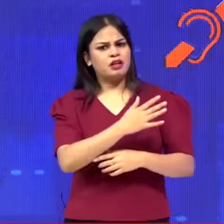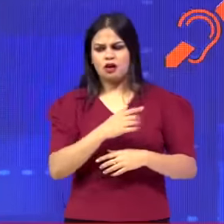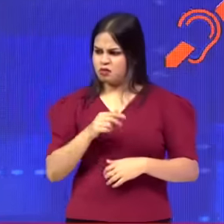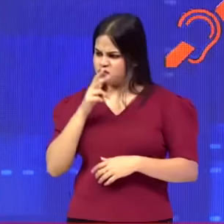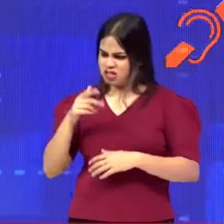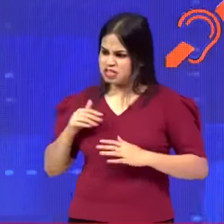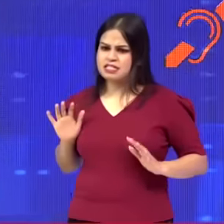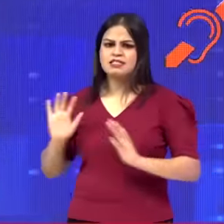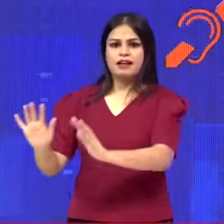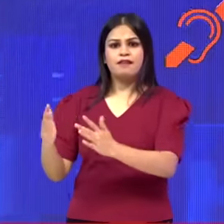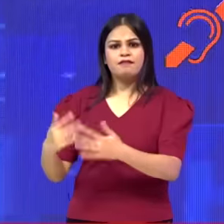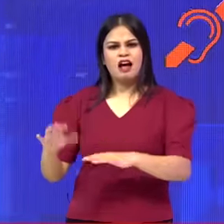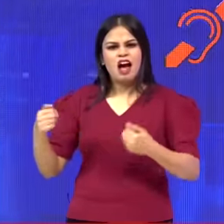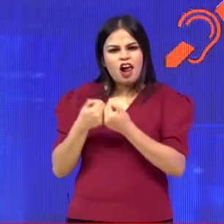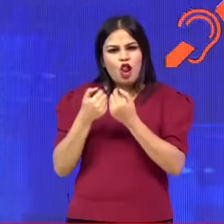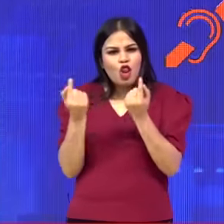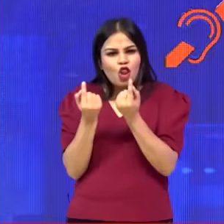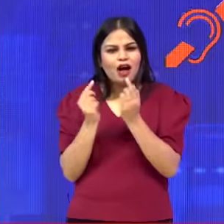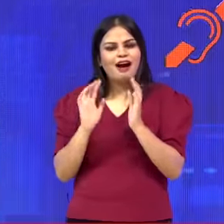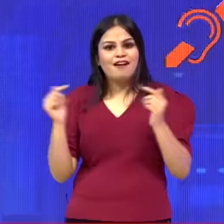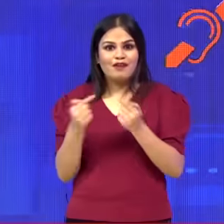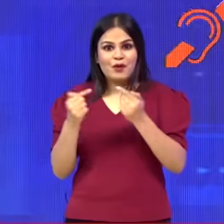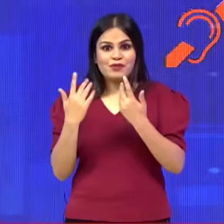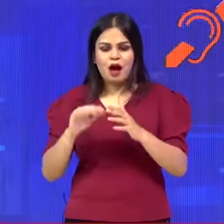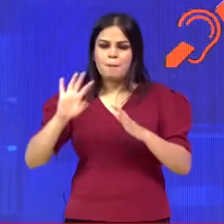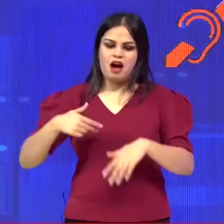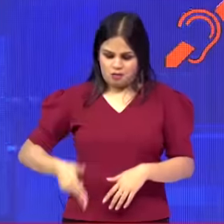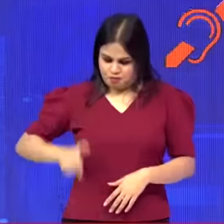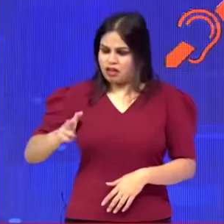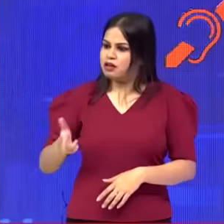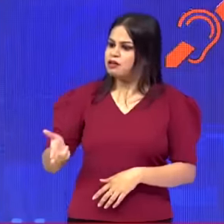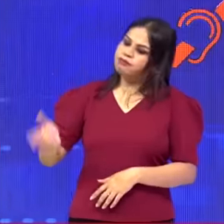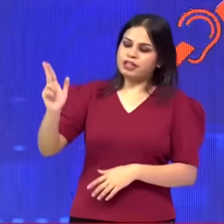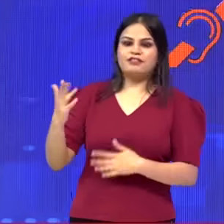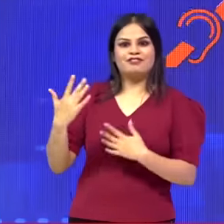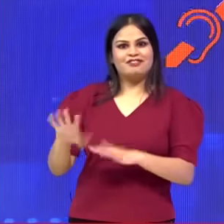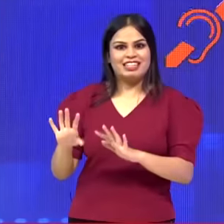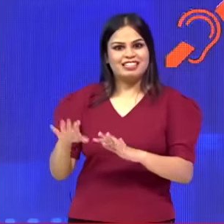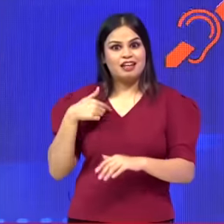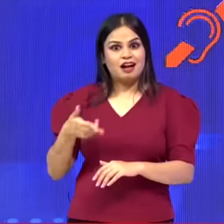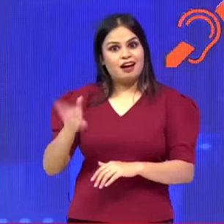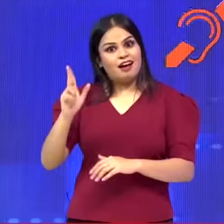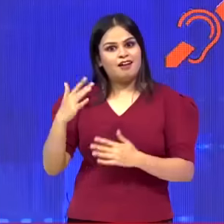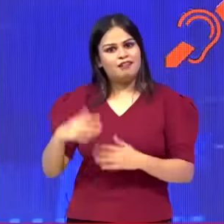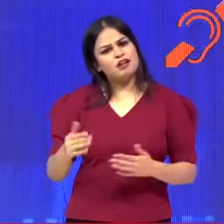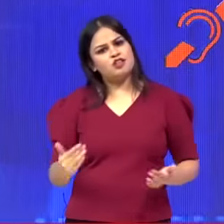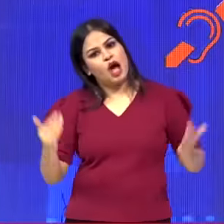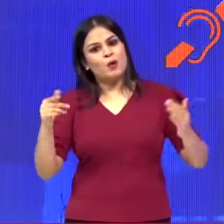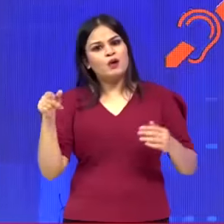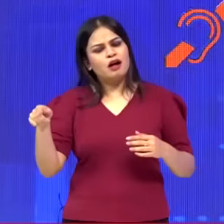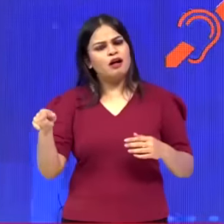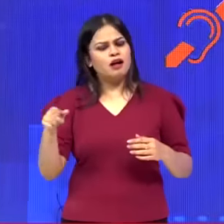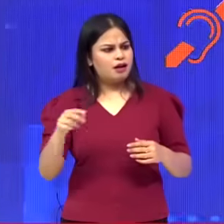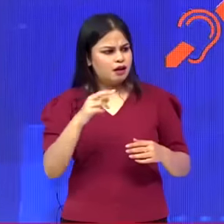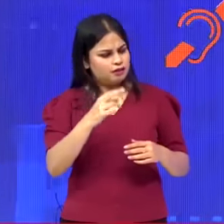मारा और एक तू तो मैं हुई और मैंने बंदूक निकाल के उसको गोली मारी। शाहरुख ने